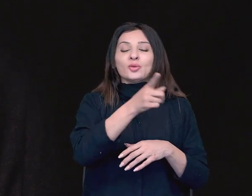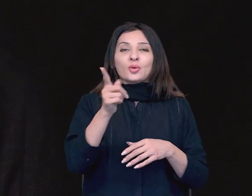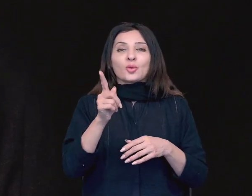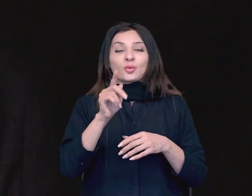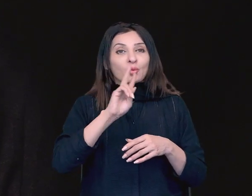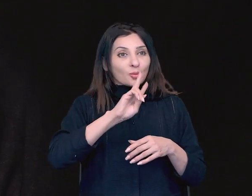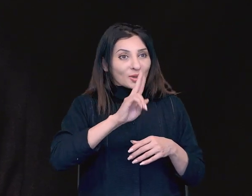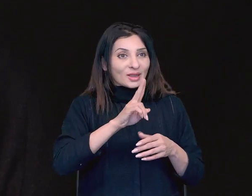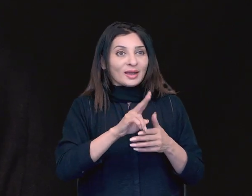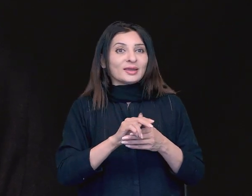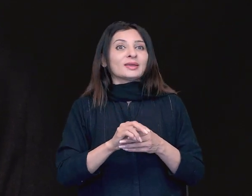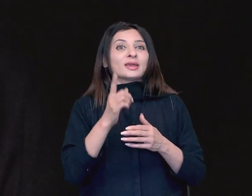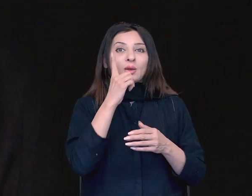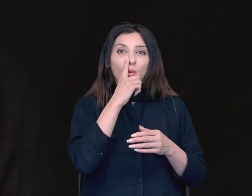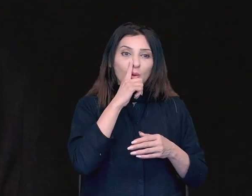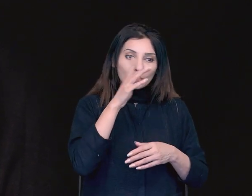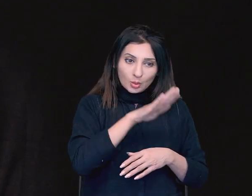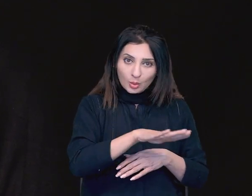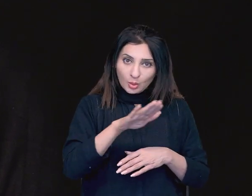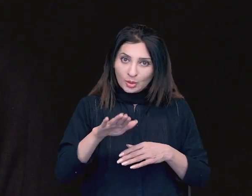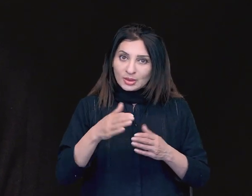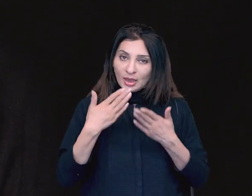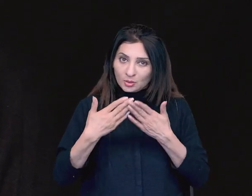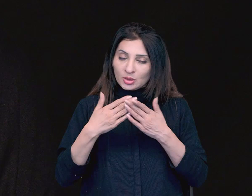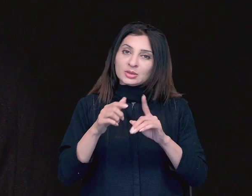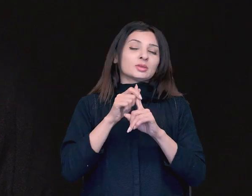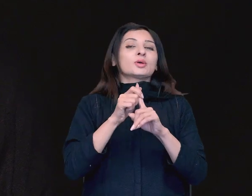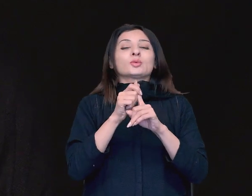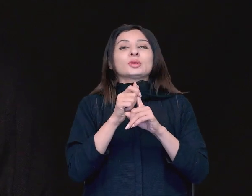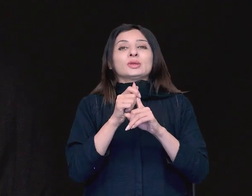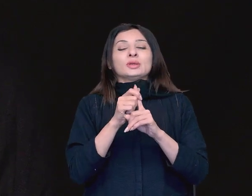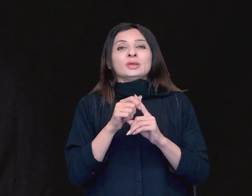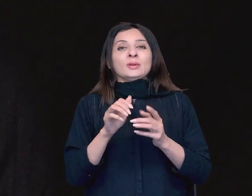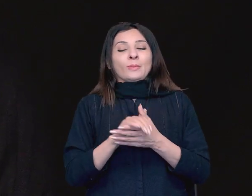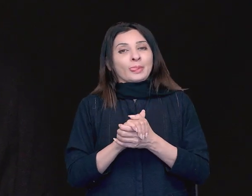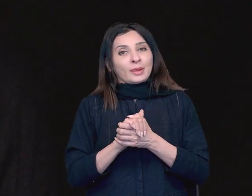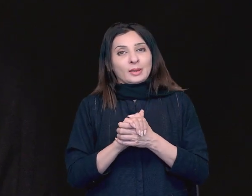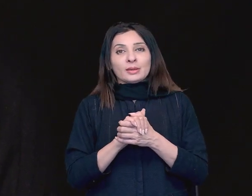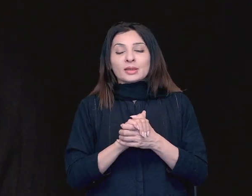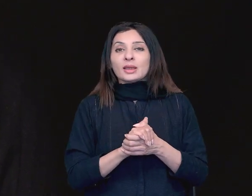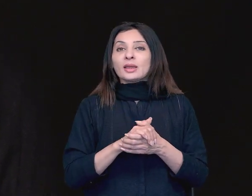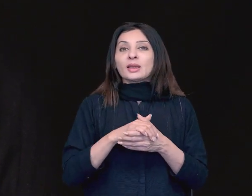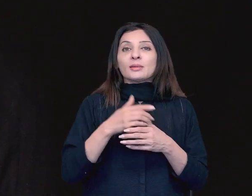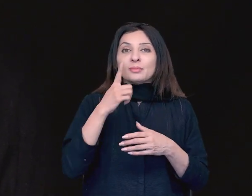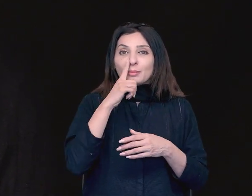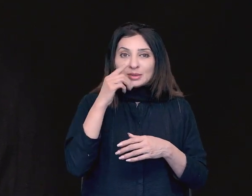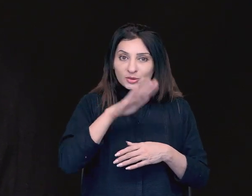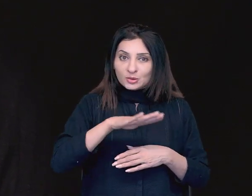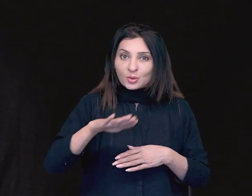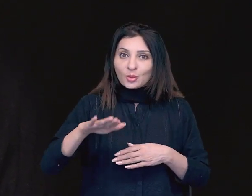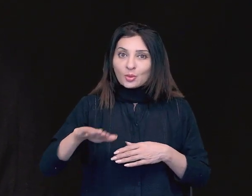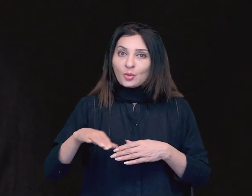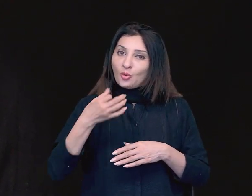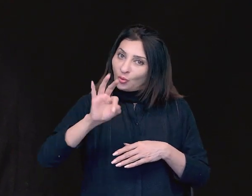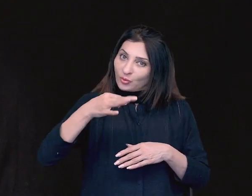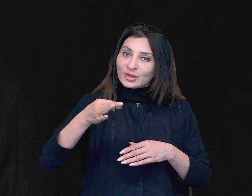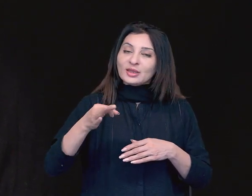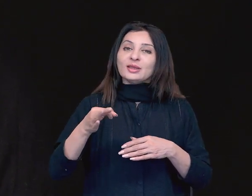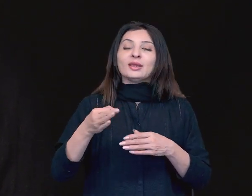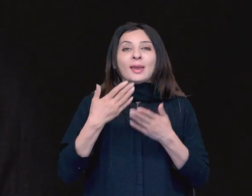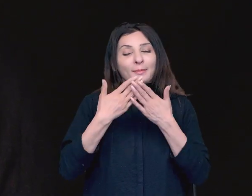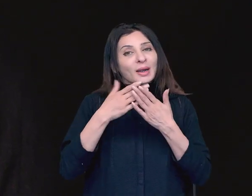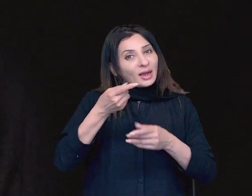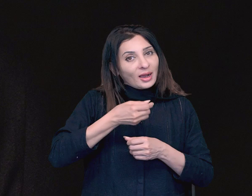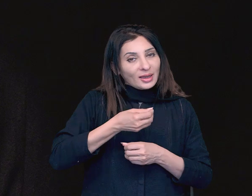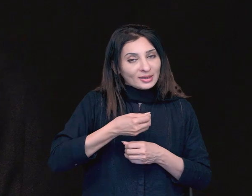کی ایجوکیشن کمپلسری کرے، اسکول میل سسٹم کریں، بچیوں کی فی فری کریں، ان کے اسکولز میں باتھ